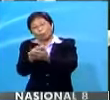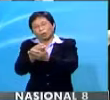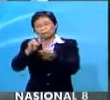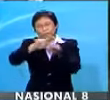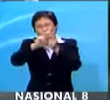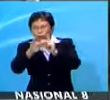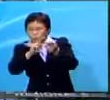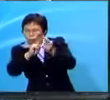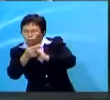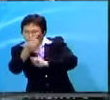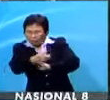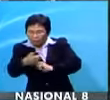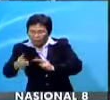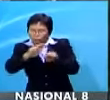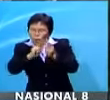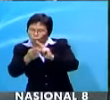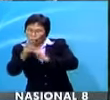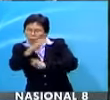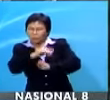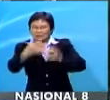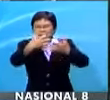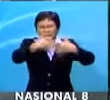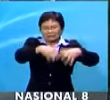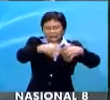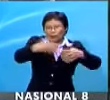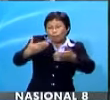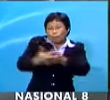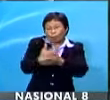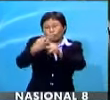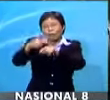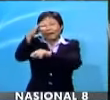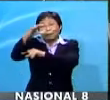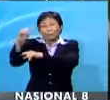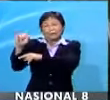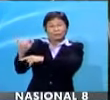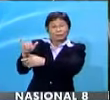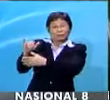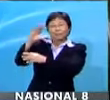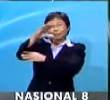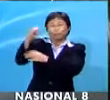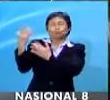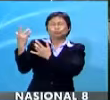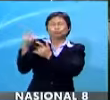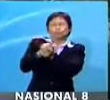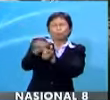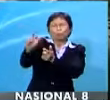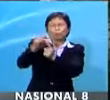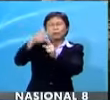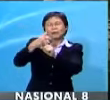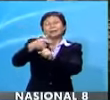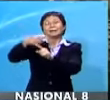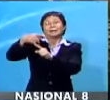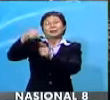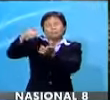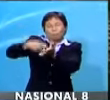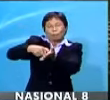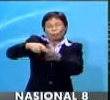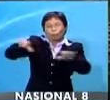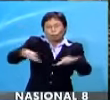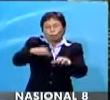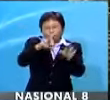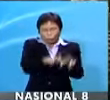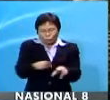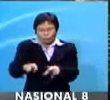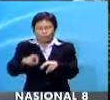pengubahsuaian peralatan dan jentera baru bagaimanapun Syarikat itu masih menunggu kelulusan daripada pemiutang untuk melaksanakan